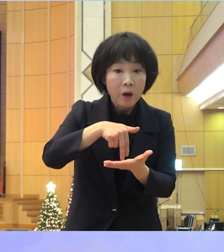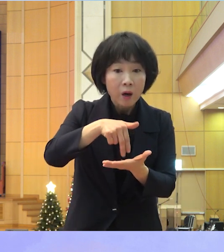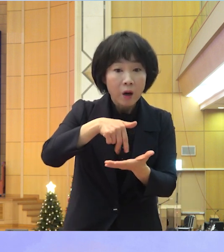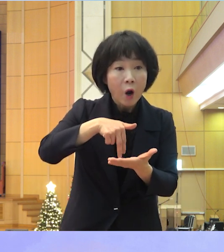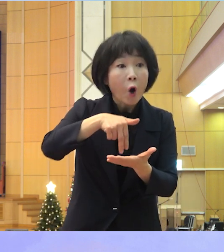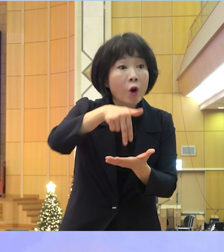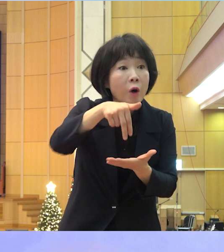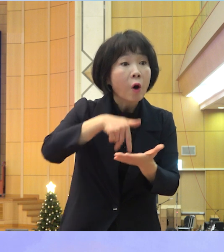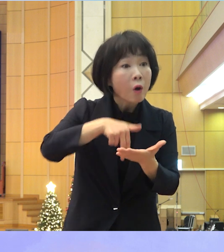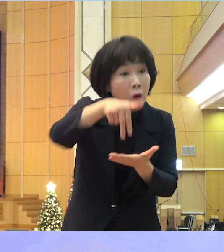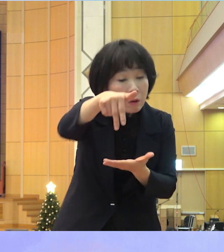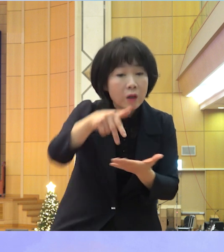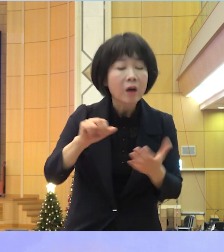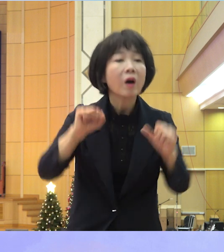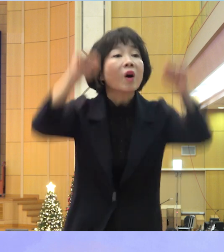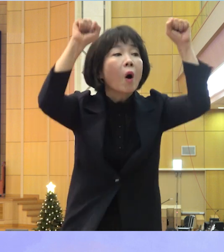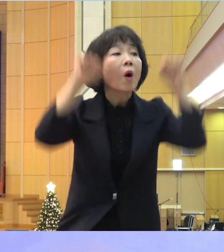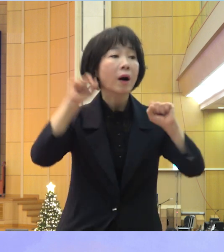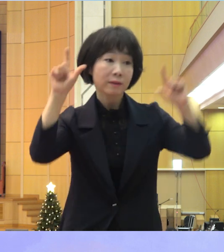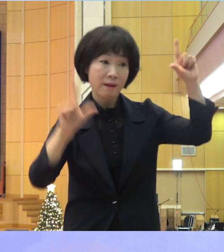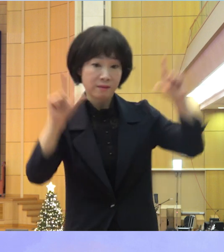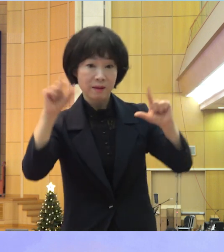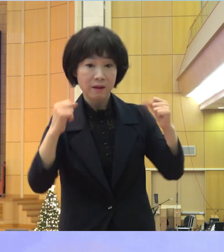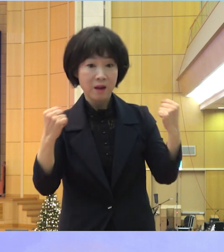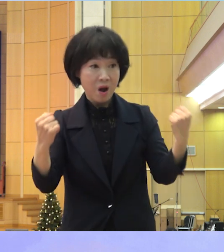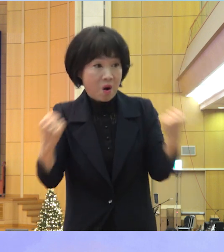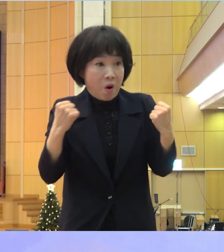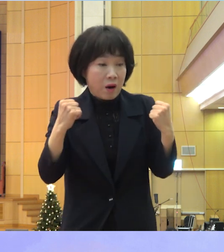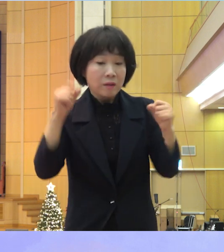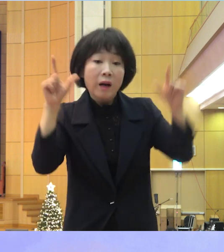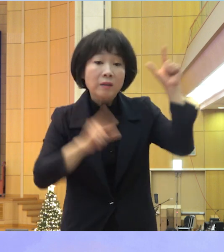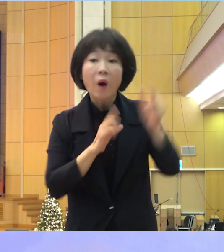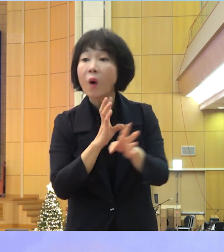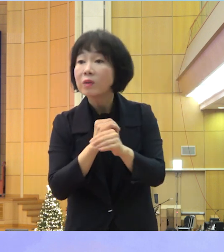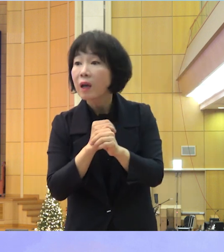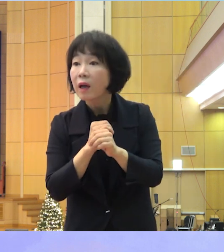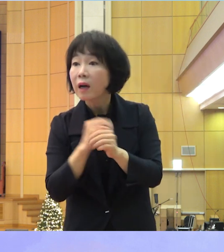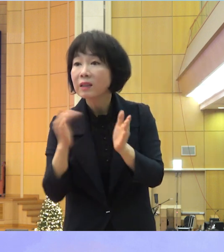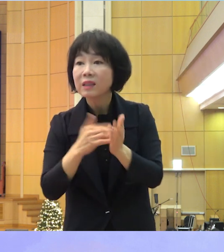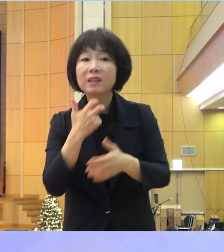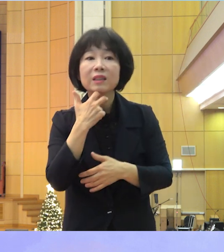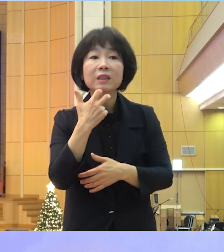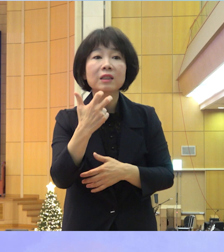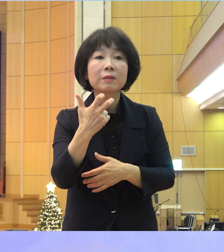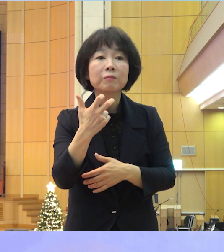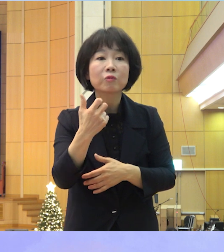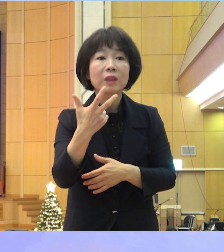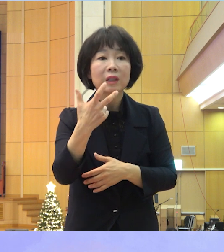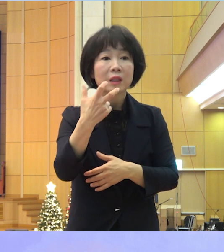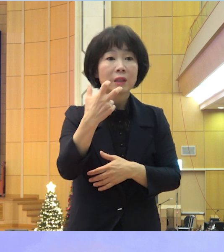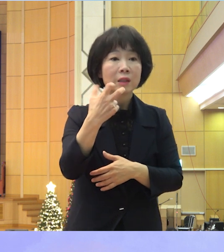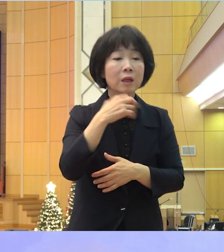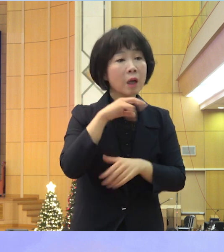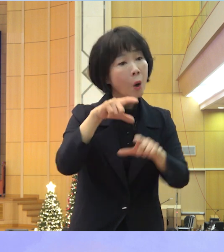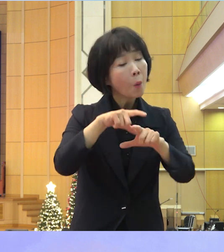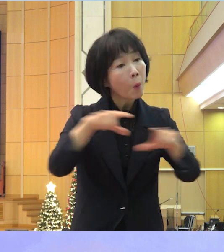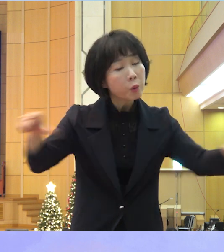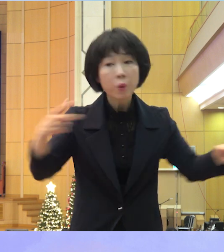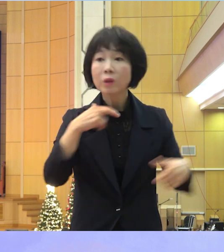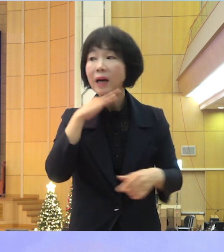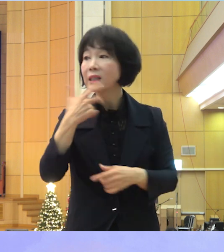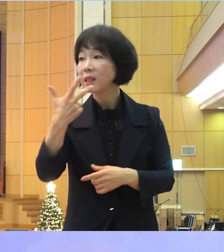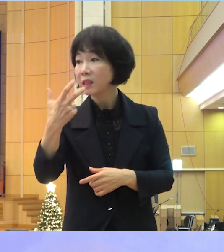건강 상태로 살 수 있는 나이가 76세랍니다.